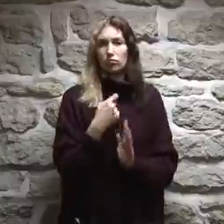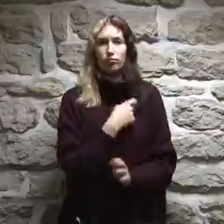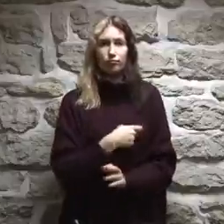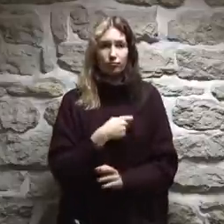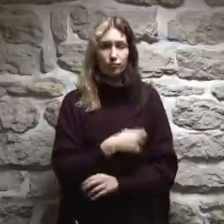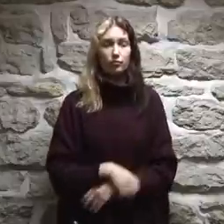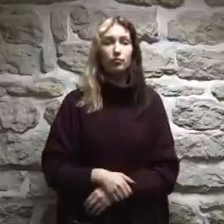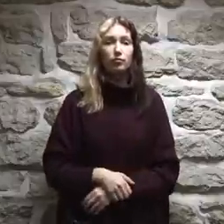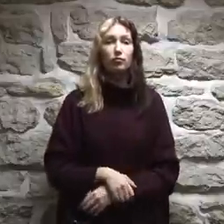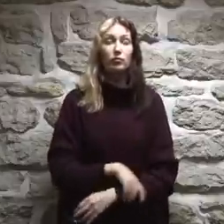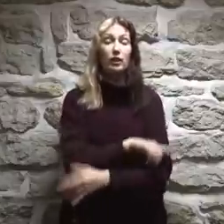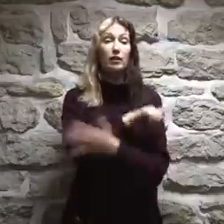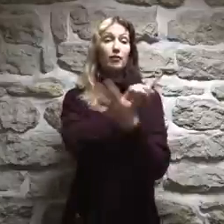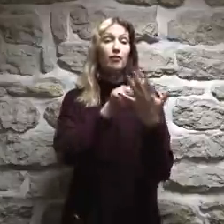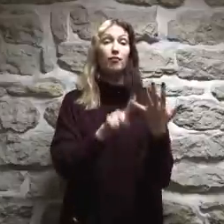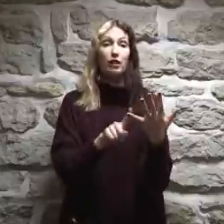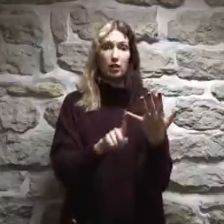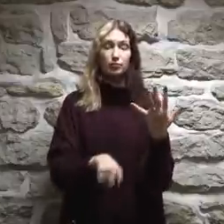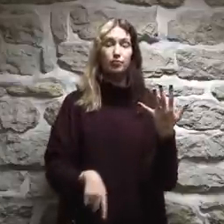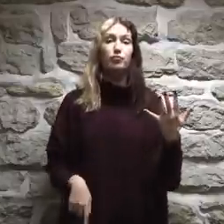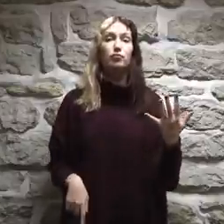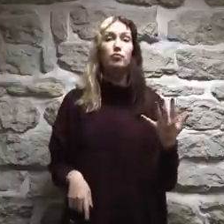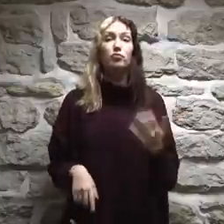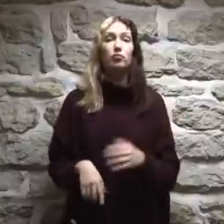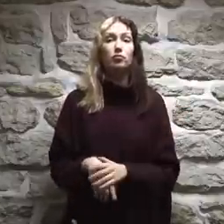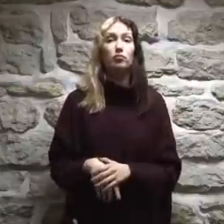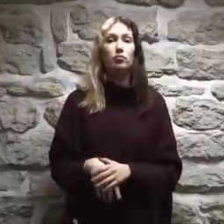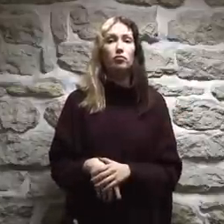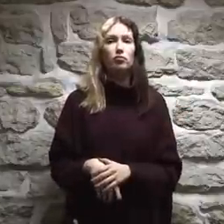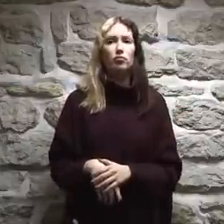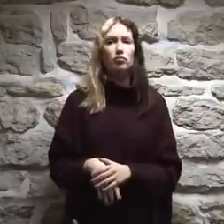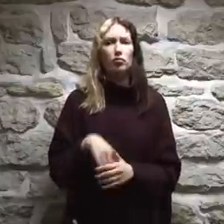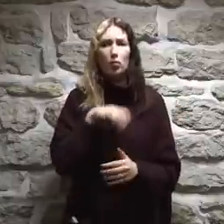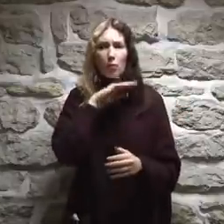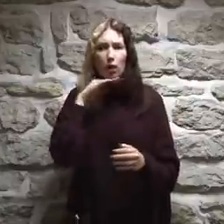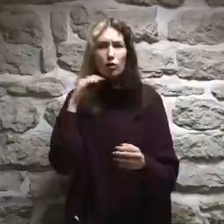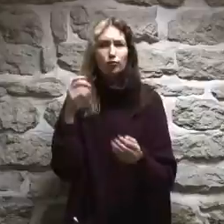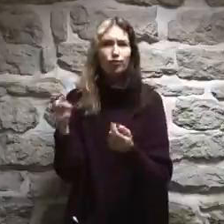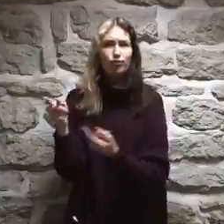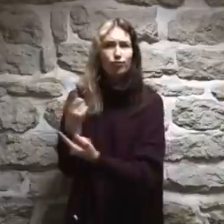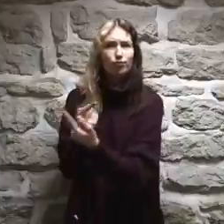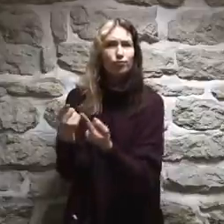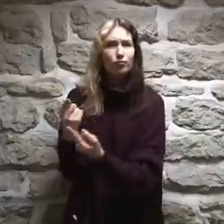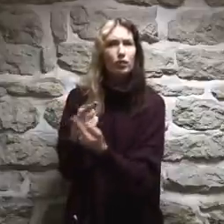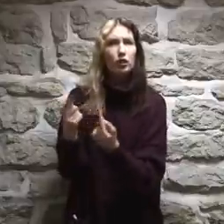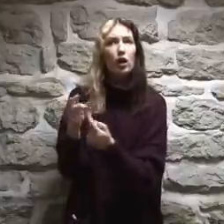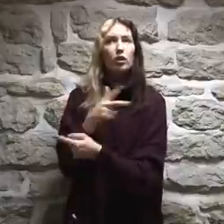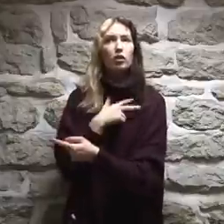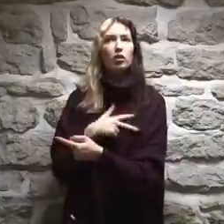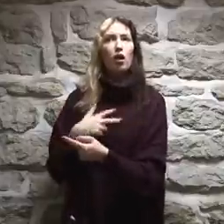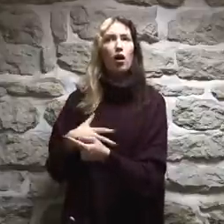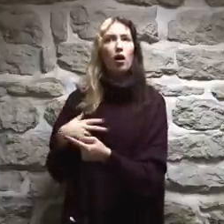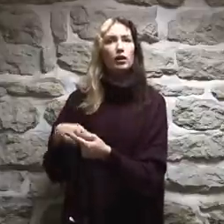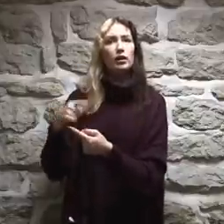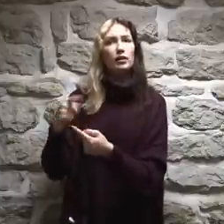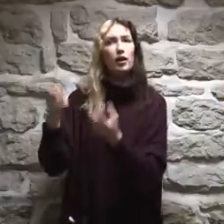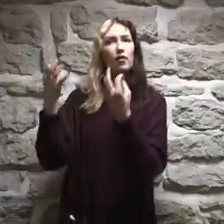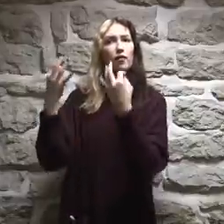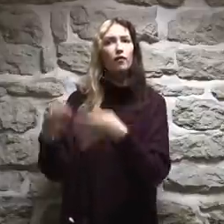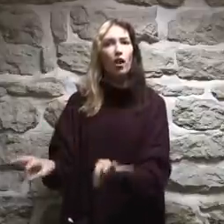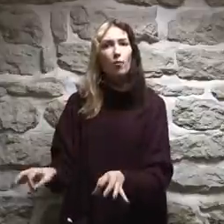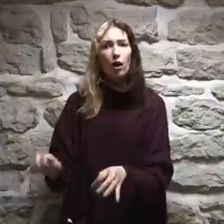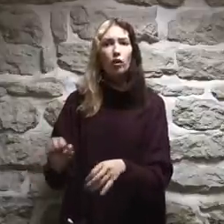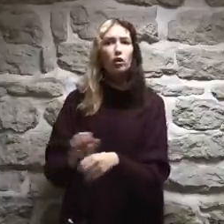viies selline asi, mis ma tahaks välja tuua, on see, et tuuakse siin näidet, et Taani on vaba ja see COVID-i